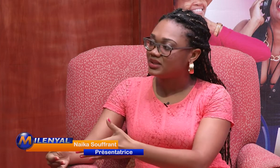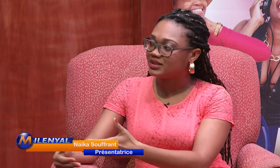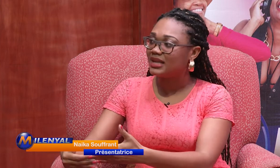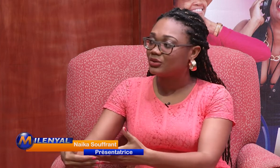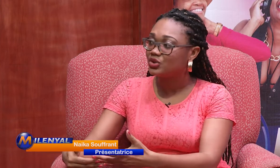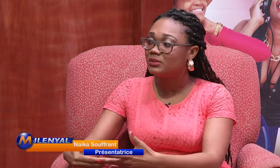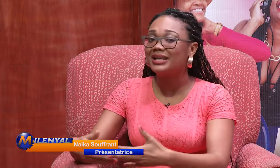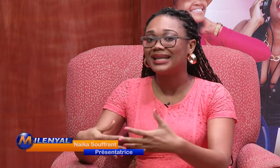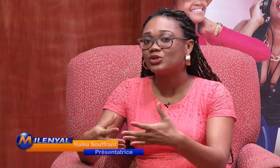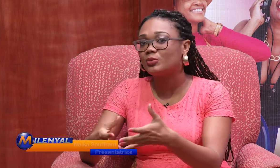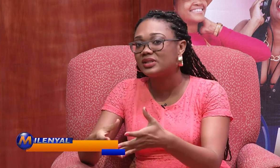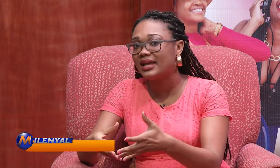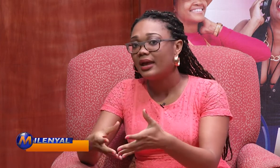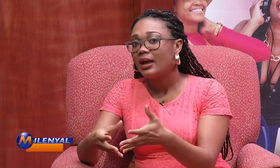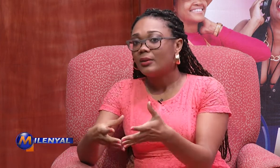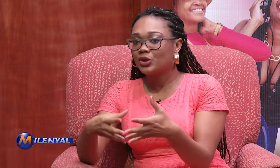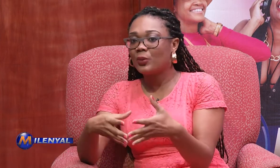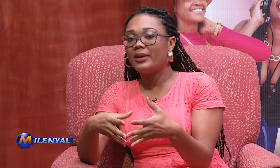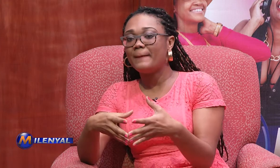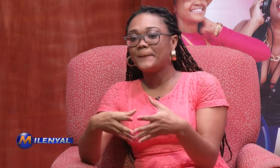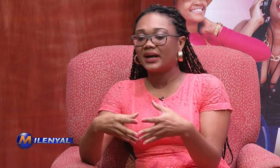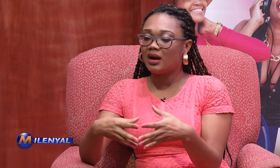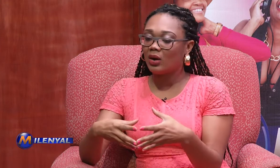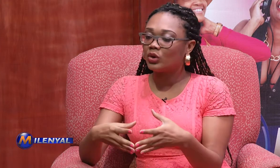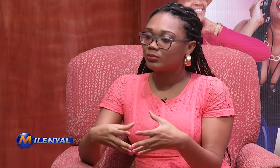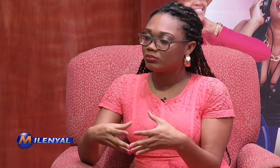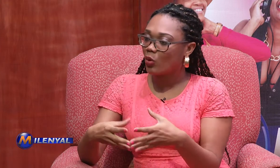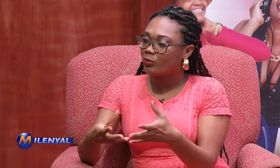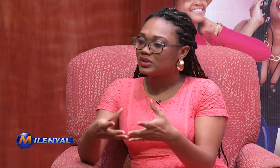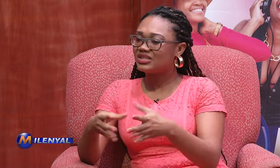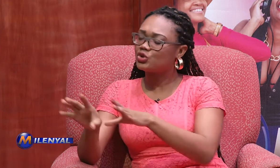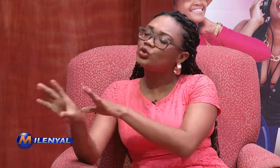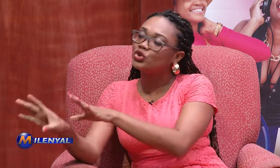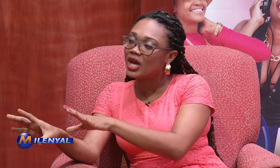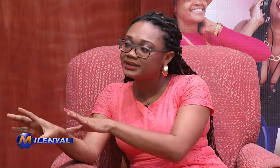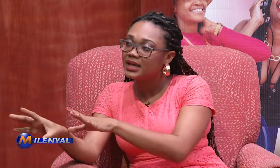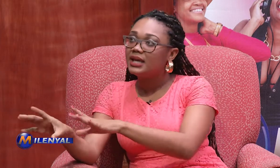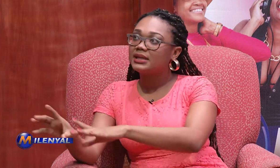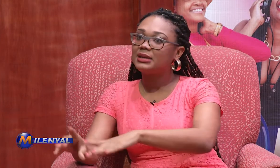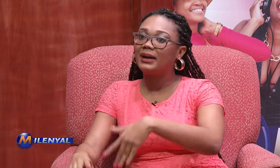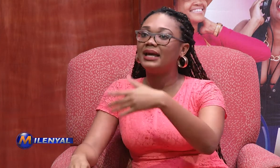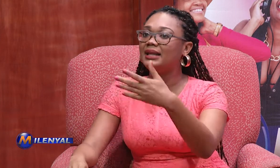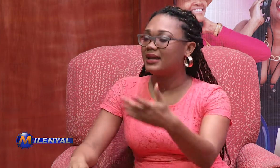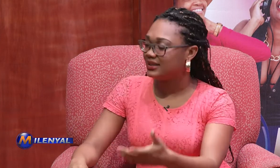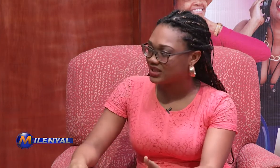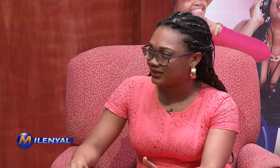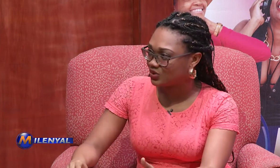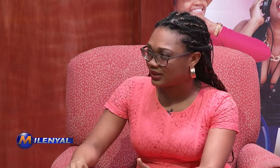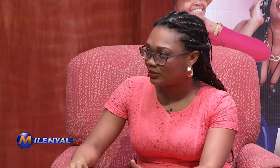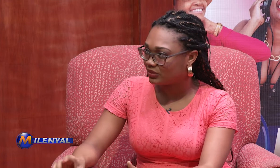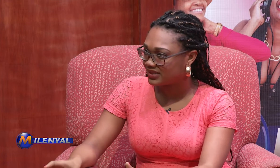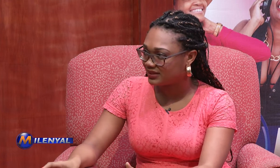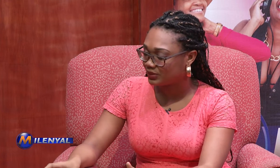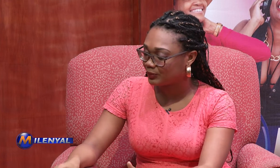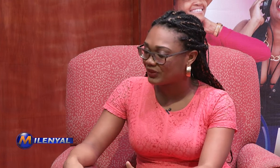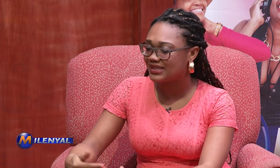un ministère de la culture, mais il t'a oui, supposé, selon moi-même, prendre en compte beaucoup plus, surtout jeunes, qui pourraient aller à l'échelle internationale